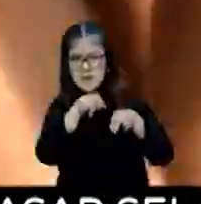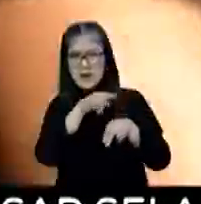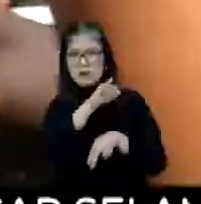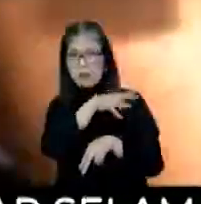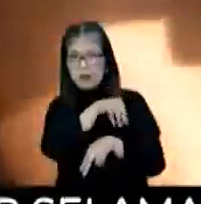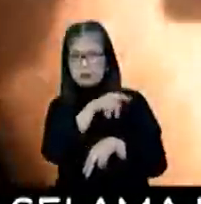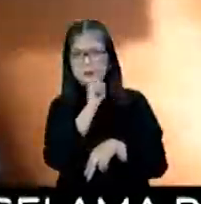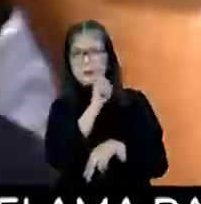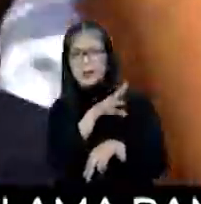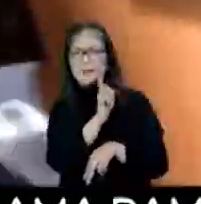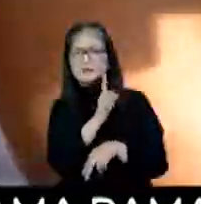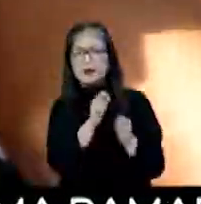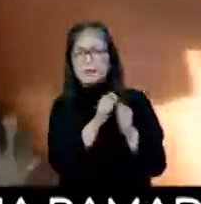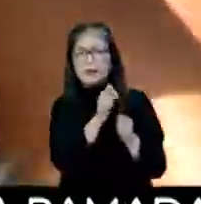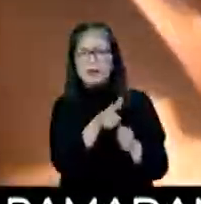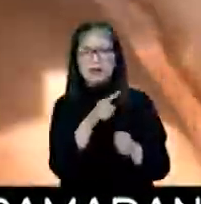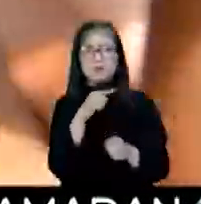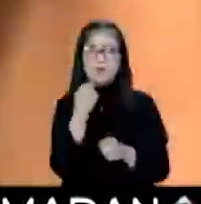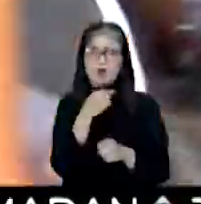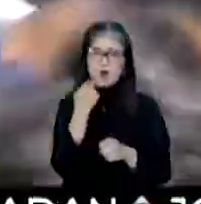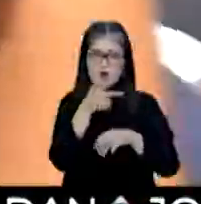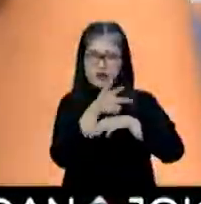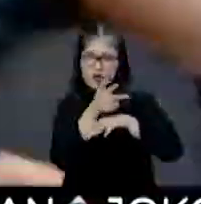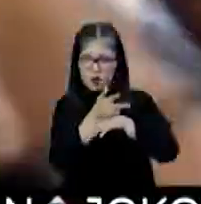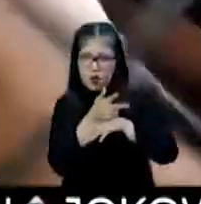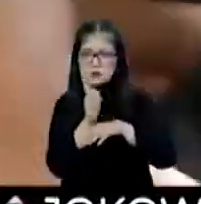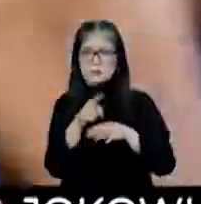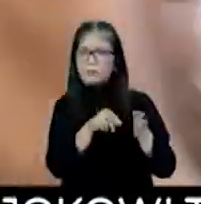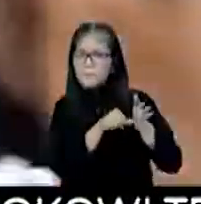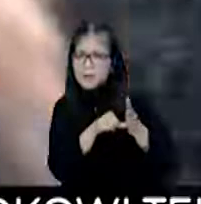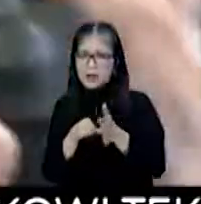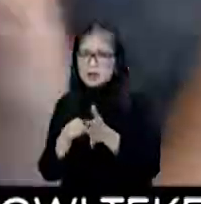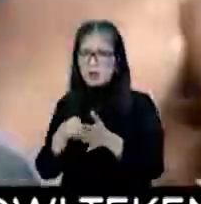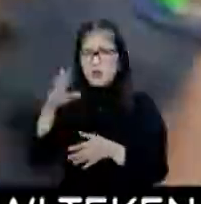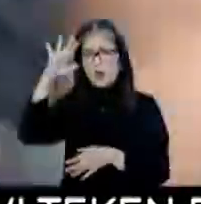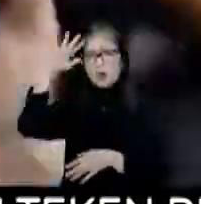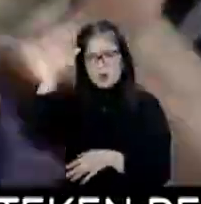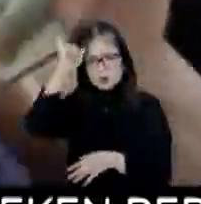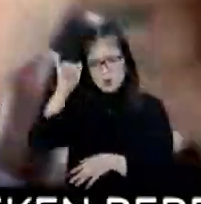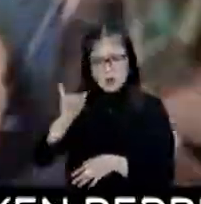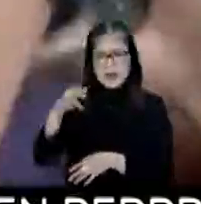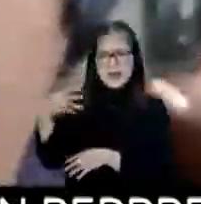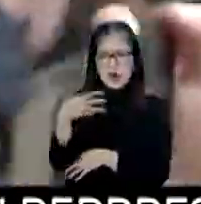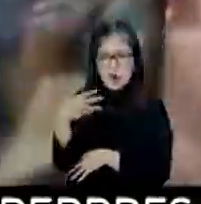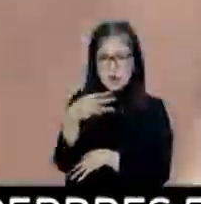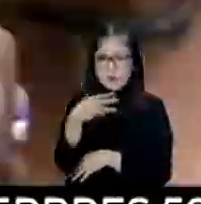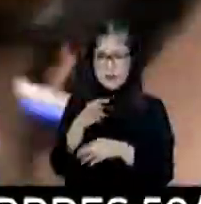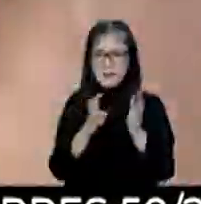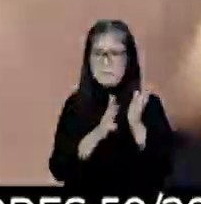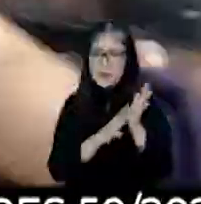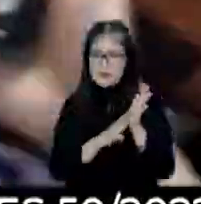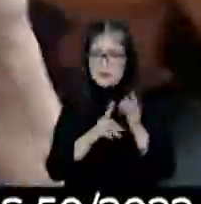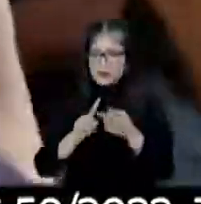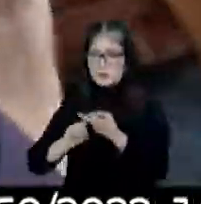konten pornografi Dea OnlyFans karena ingin membantu Dea yang kesulitan ekonomi. Marcel mengenal sosok Dea